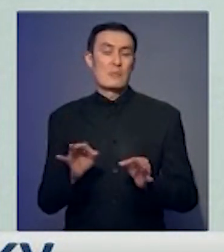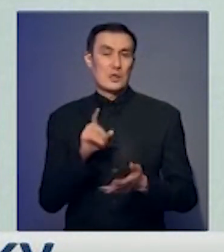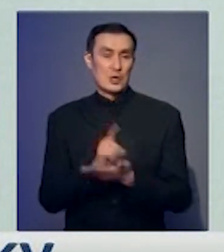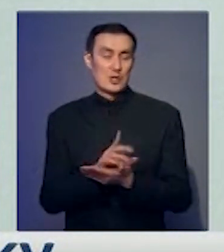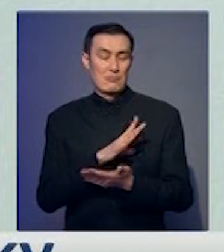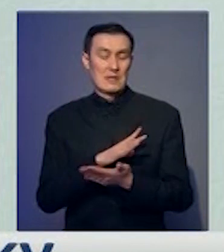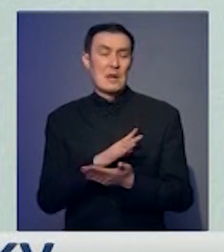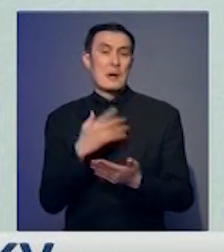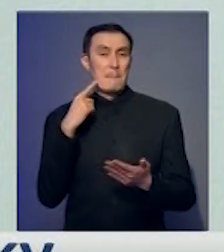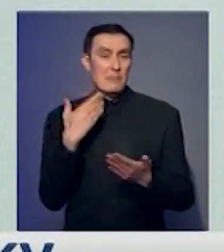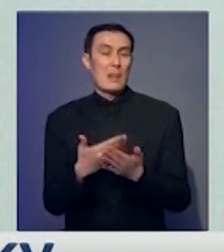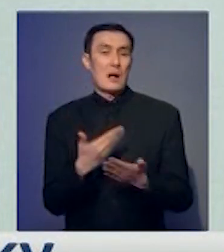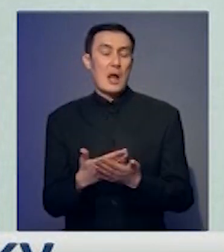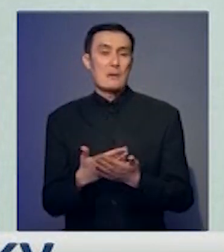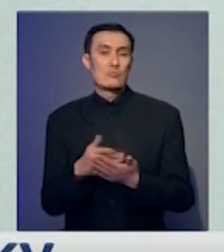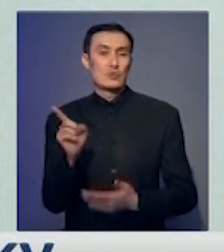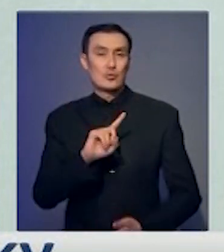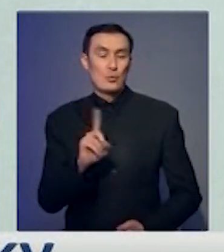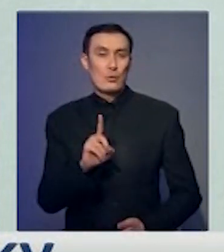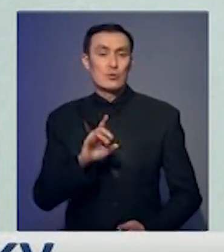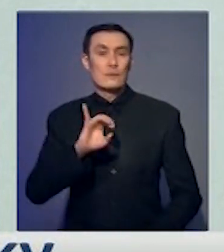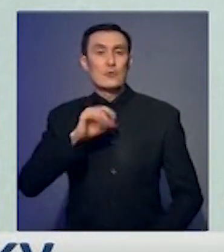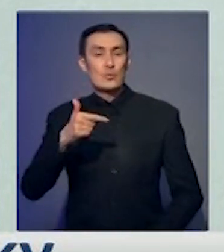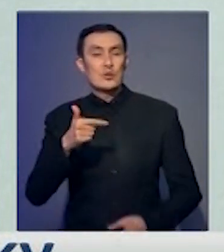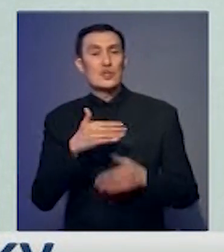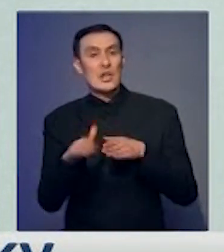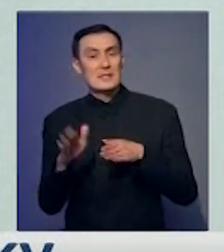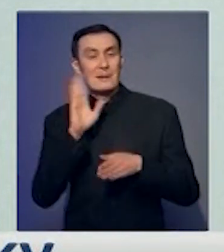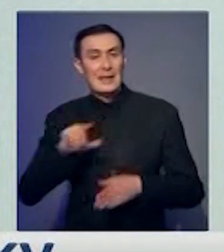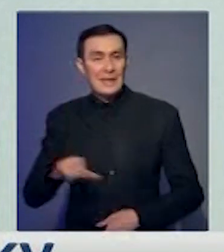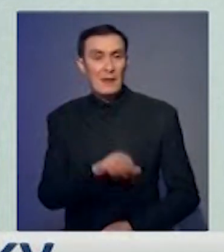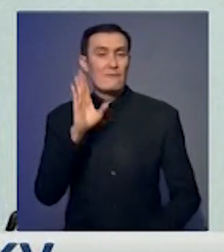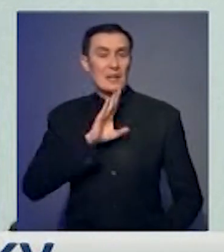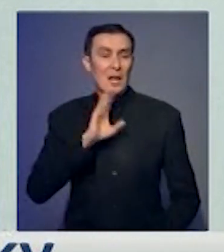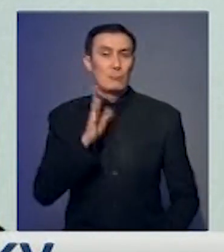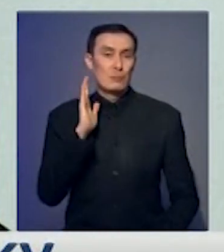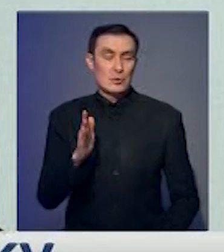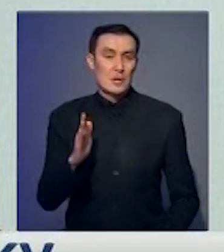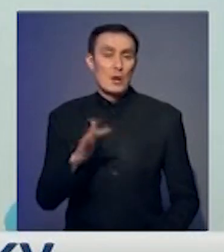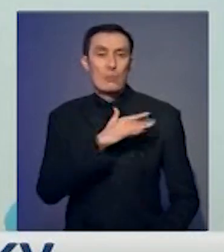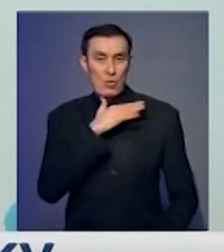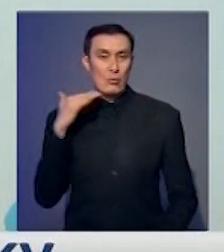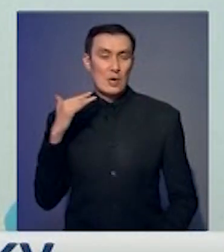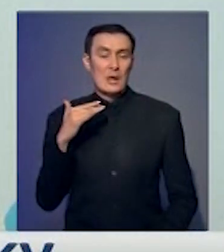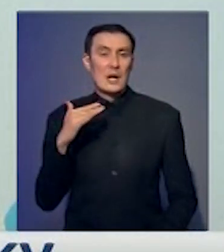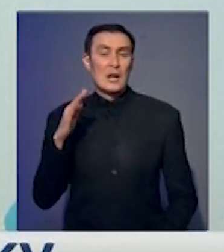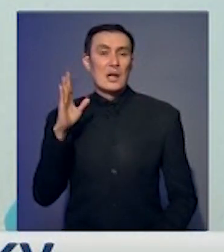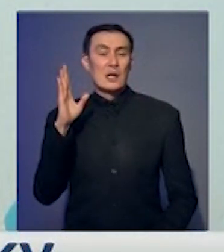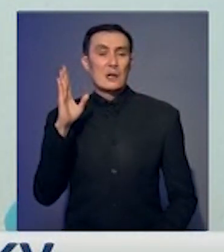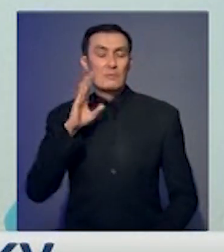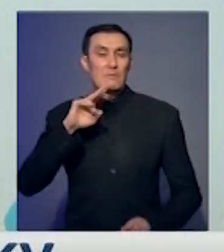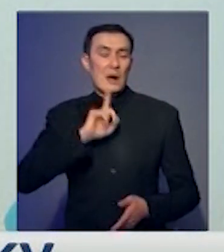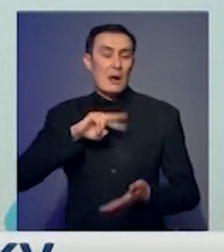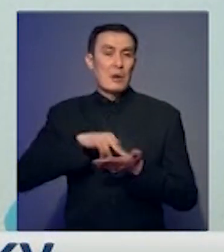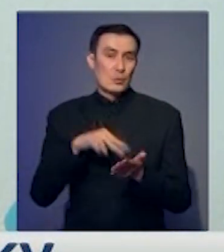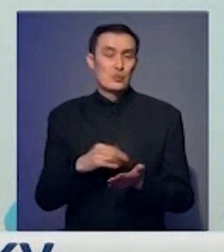есть предполагаем, что по южным рекам воды будет достаточно много. Гидрологические прогнозы